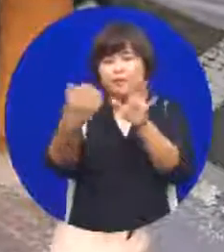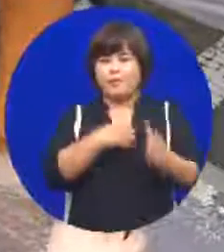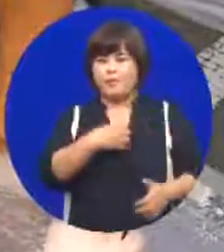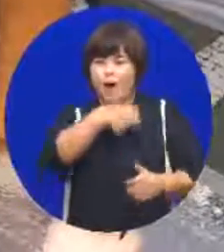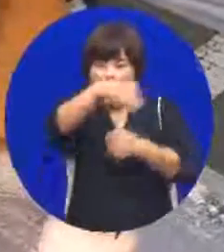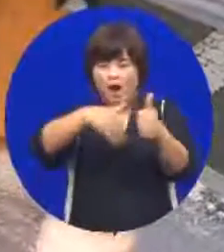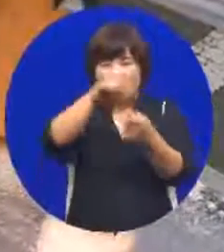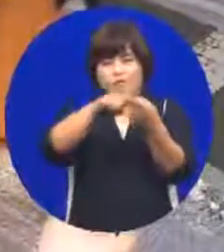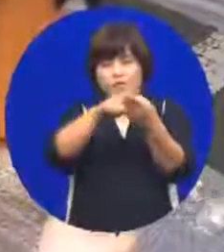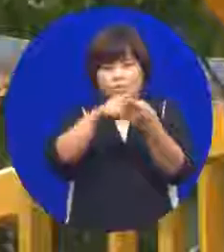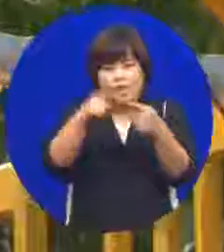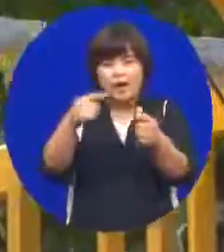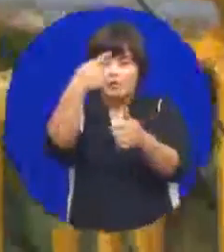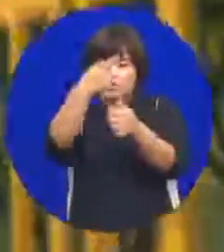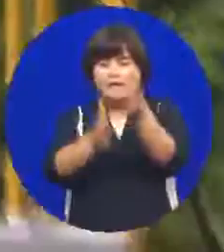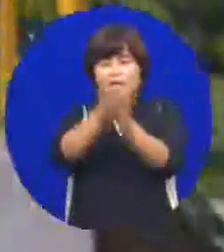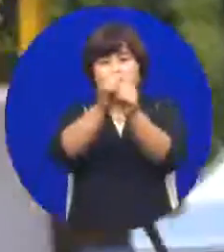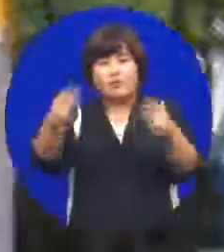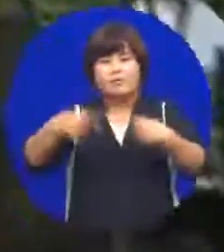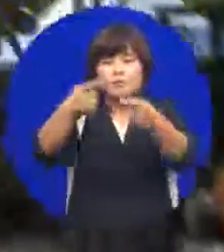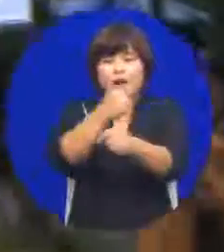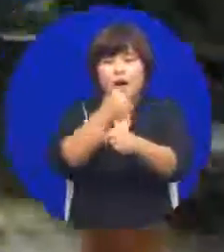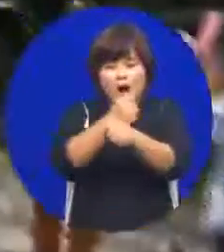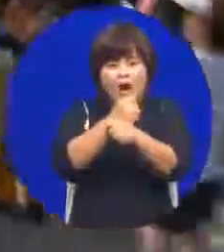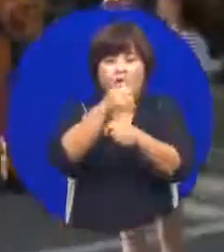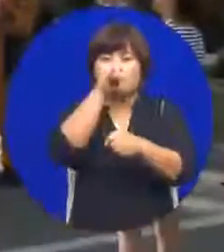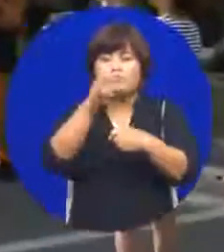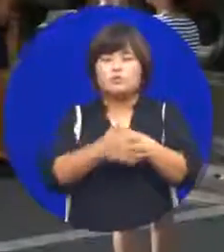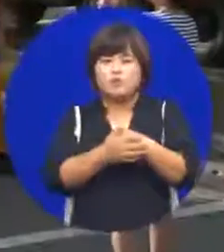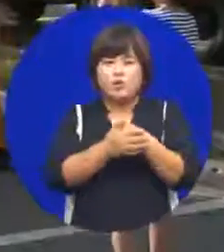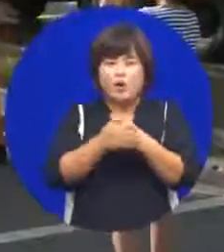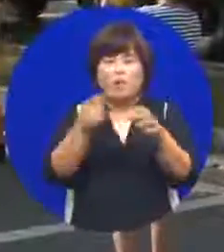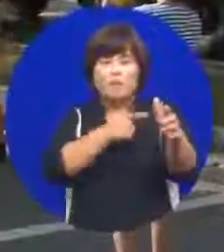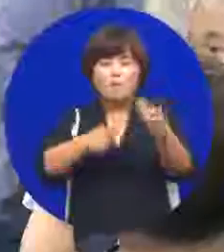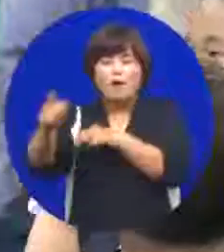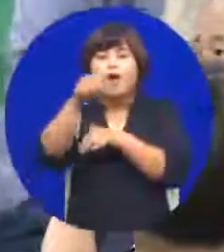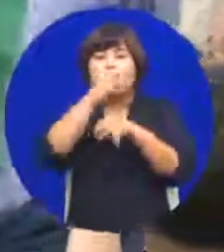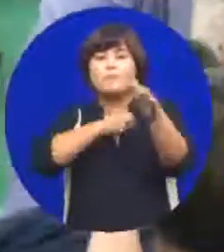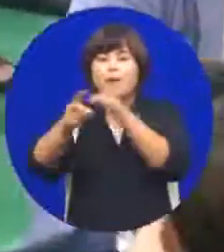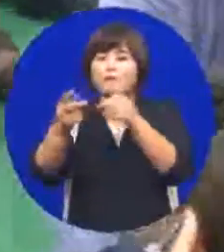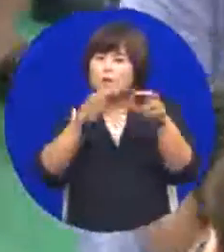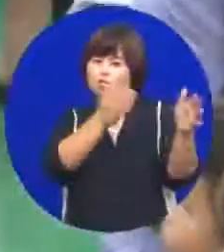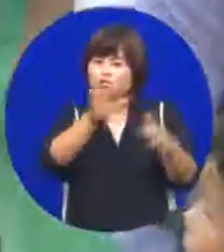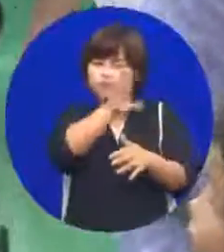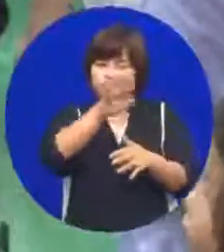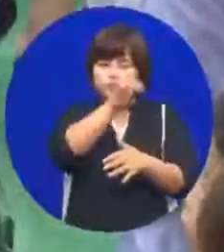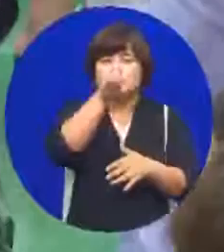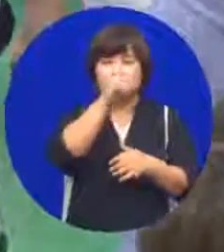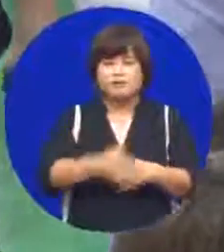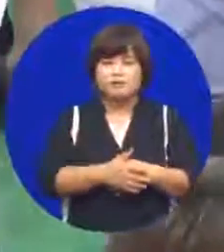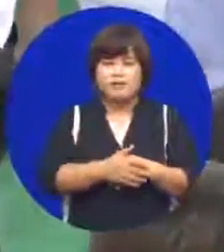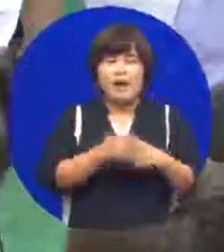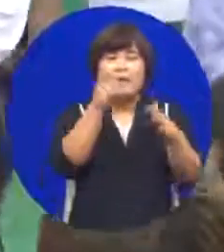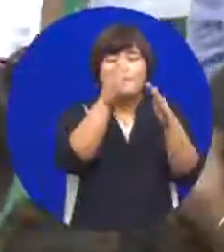등 주민참여형 훈련이 진행됐고, 18일에는 시 전역에서 민방공 대피훈련이 이루어졌습니다. 민,